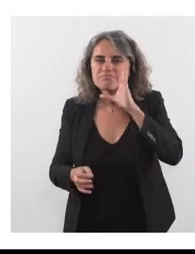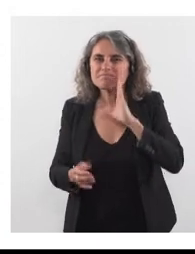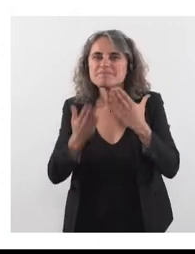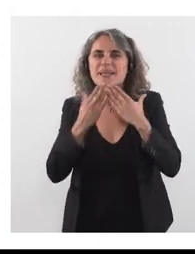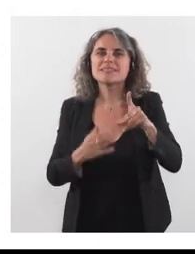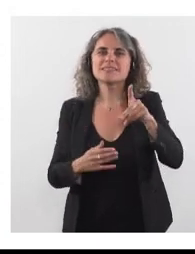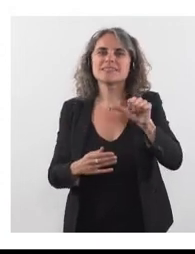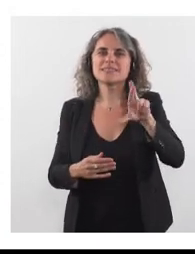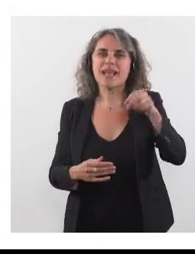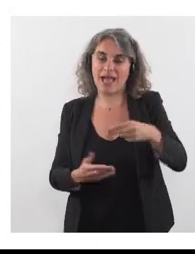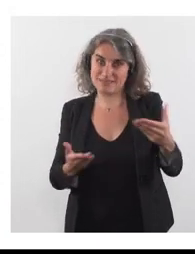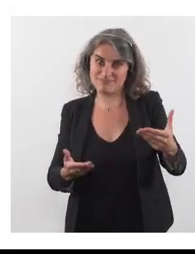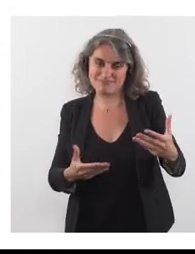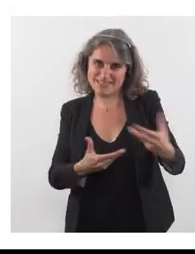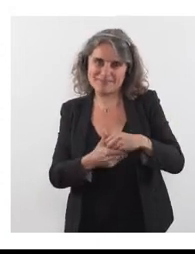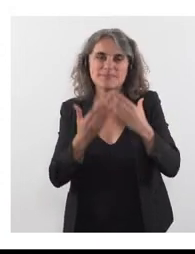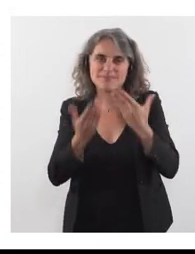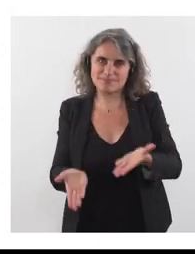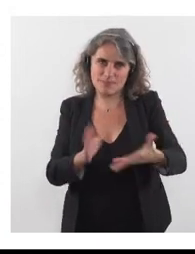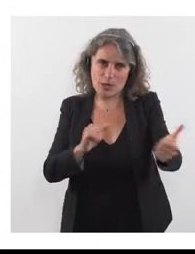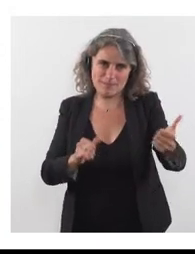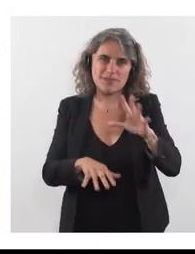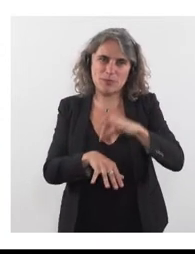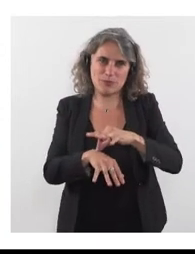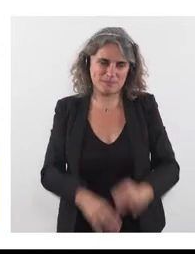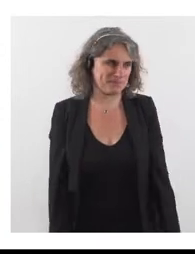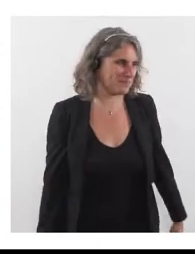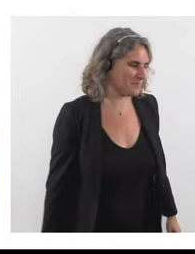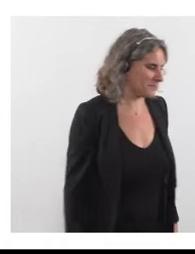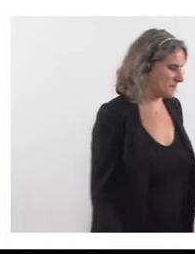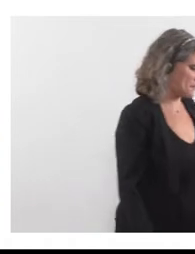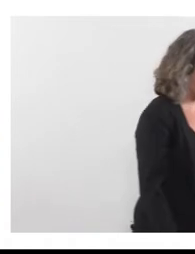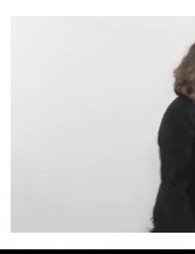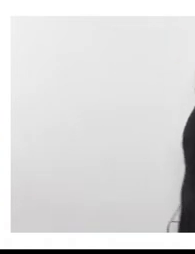Merci, Karen, d'être ici avec nous. Vous avez la parole pendant 5 minutes.